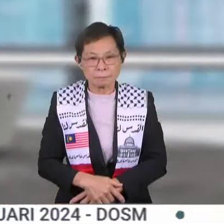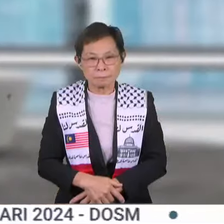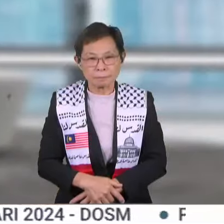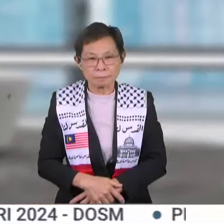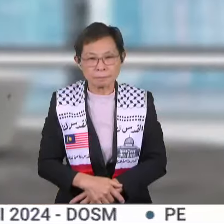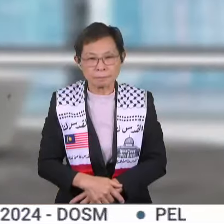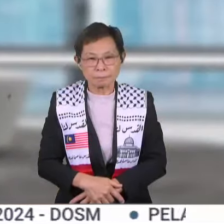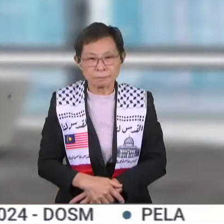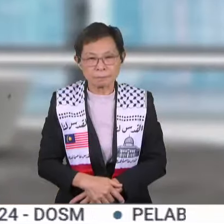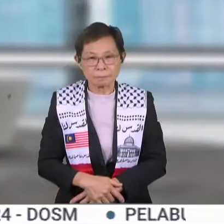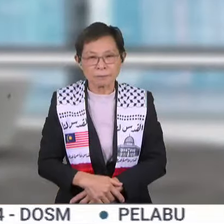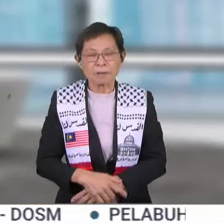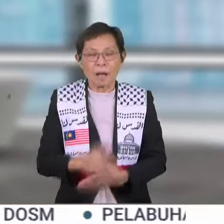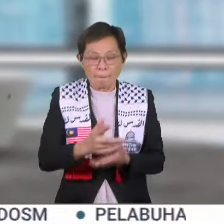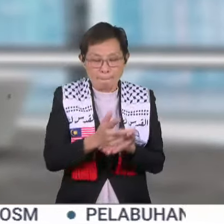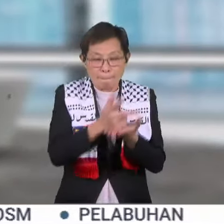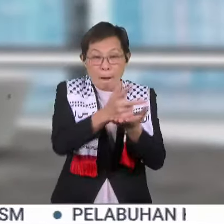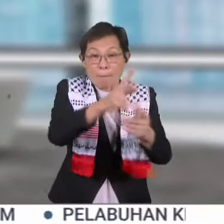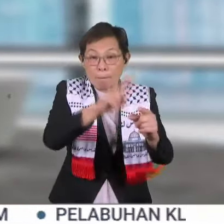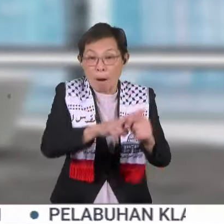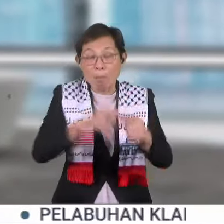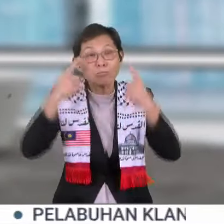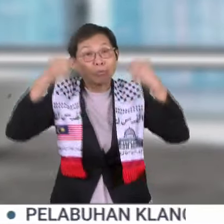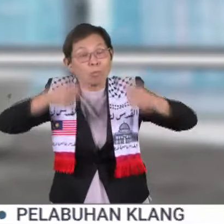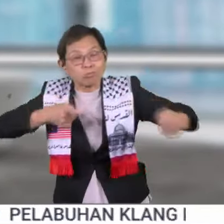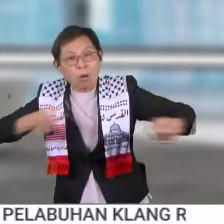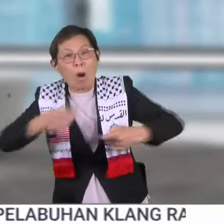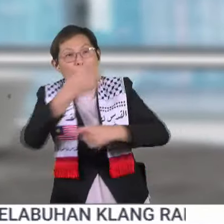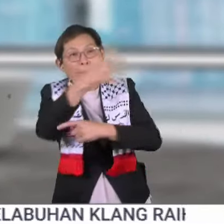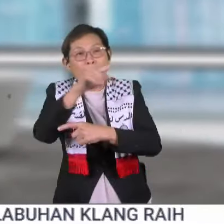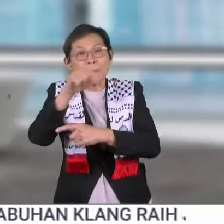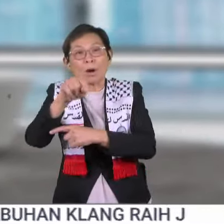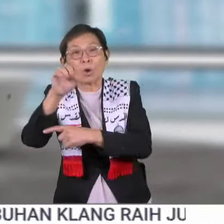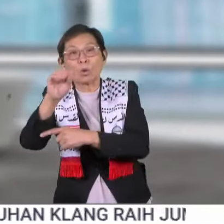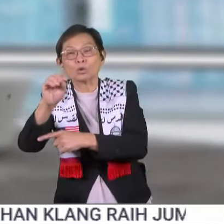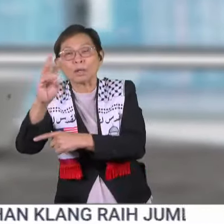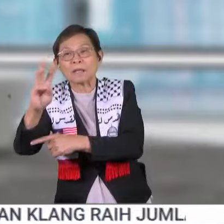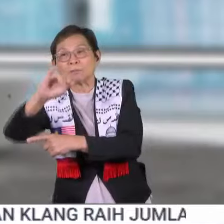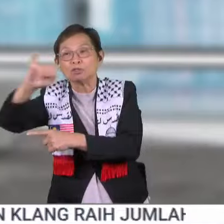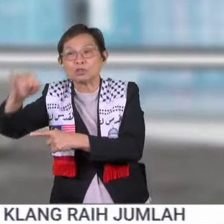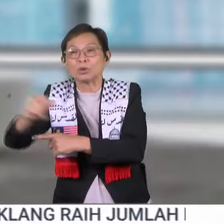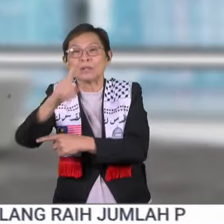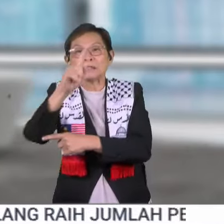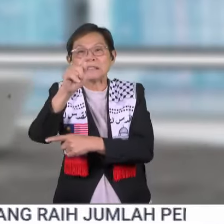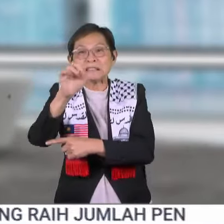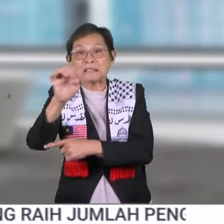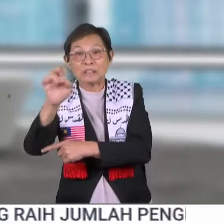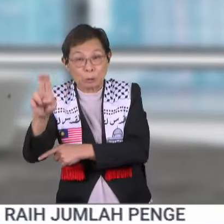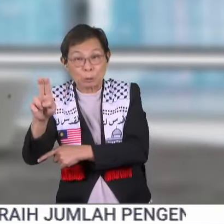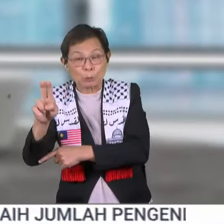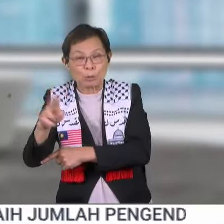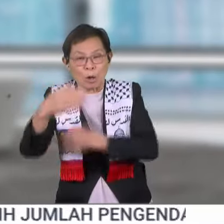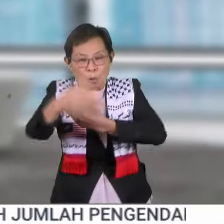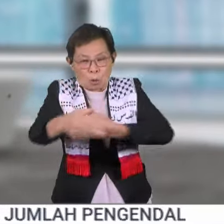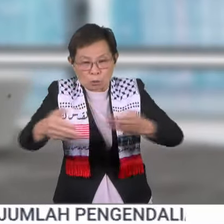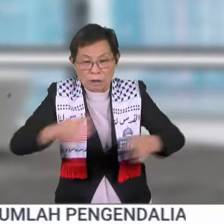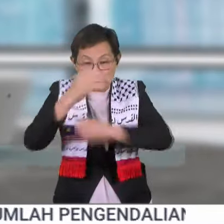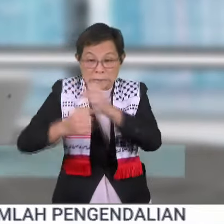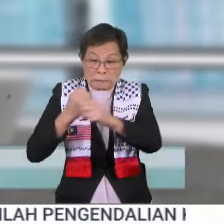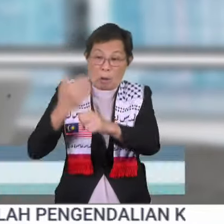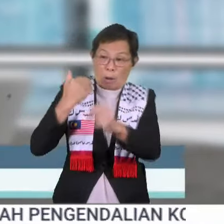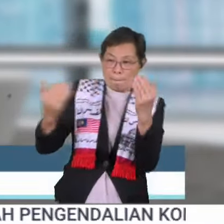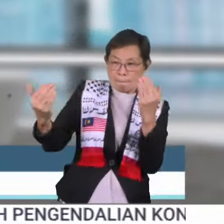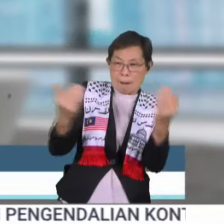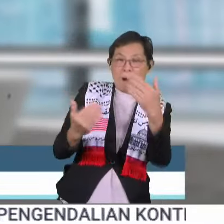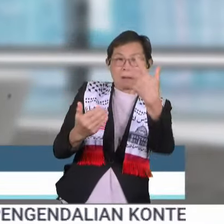Williams Pelabuhan Klang berjaya mengendalikan 14.06 juta teu kontinem tahun lepas